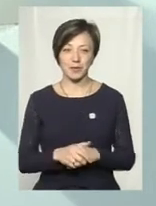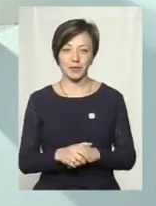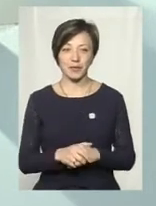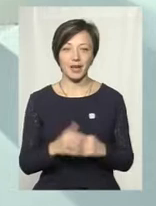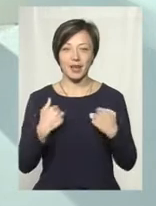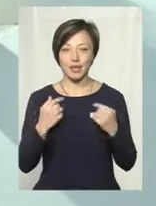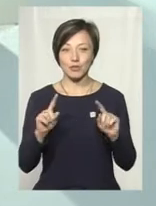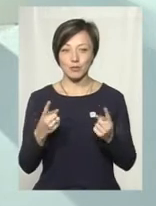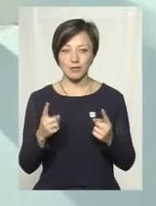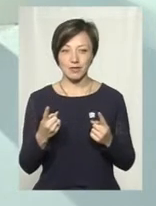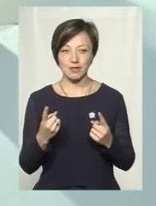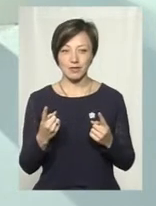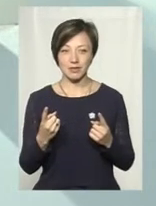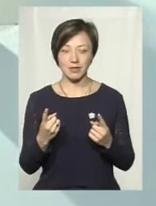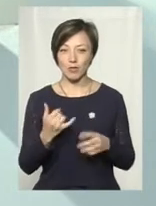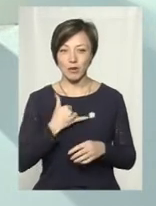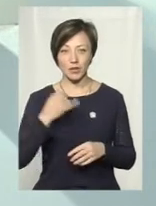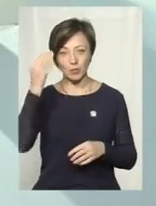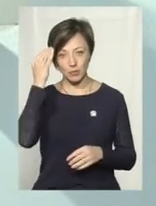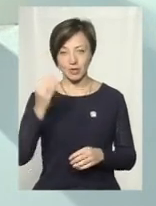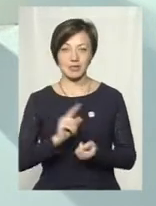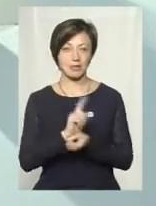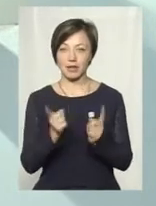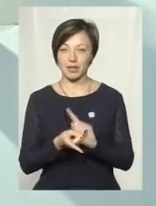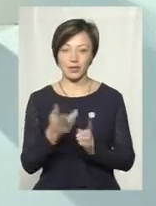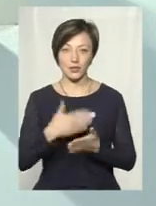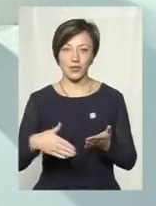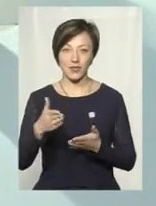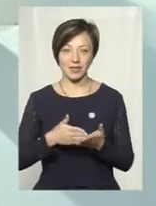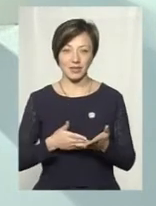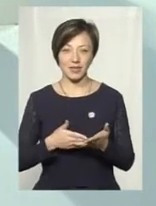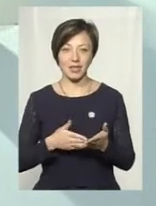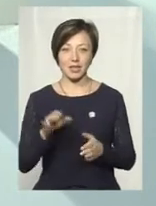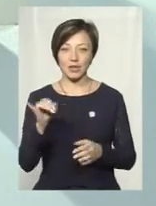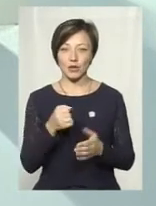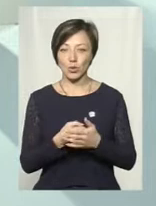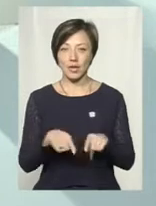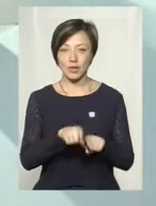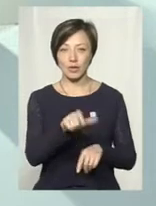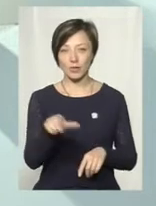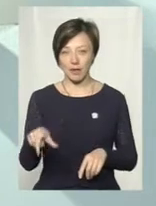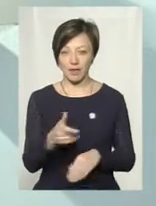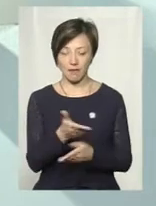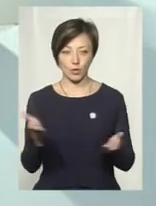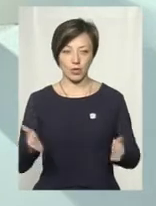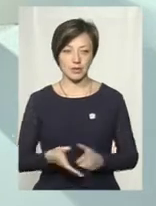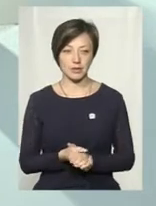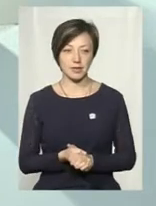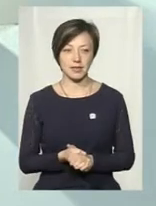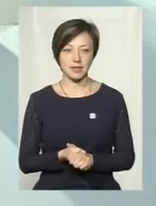Я чомусь, у мене думка зовсім змінилася і до таких людей, як вони.